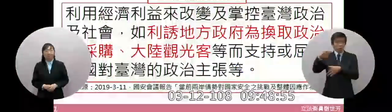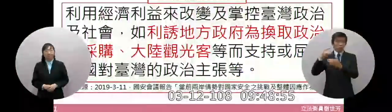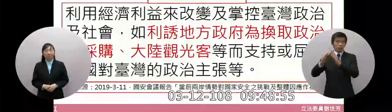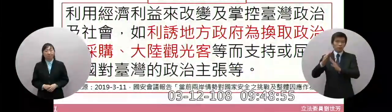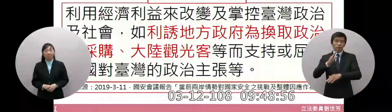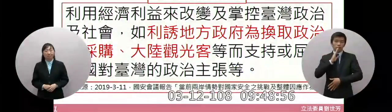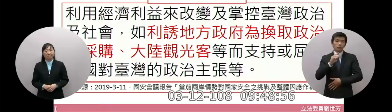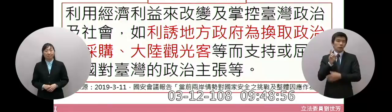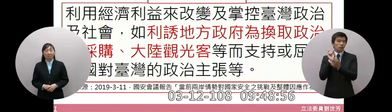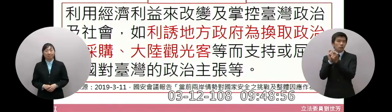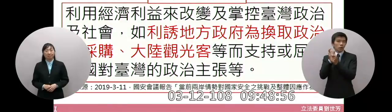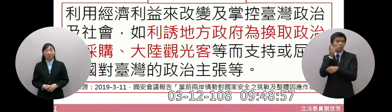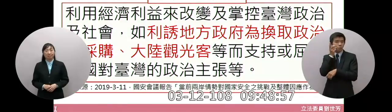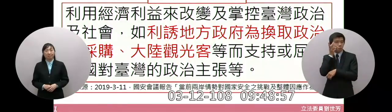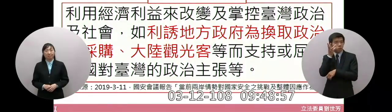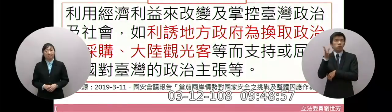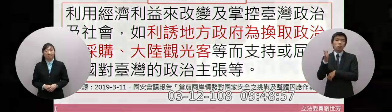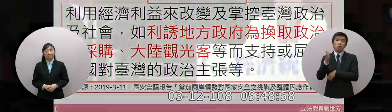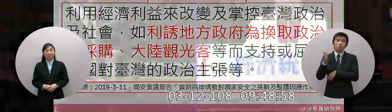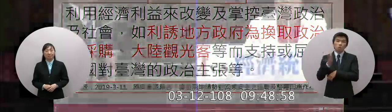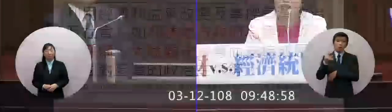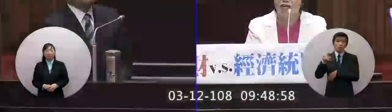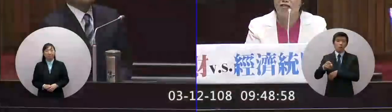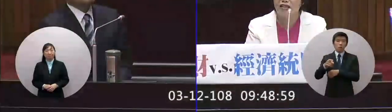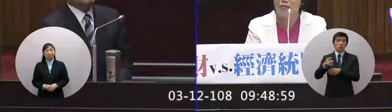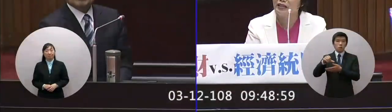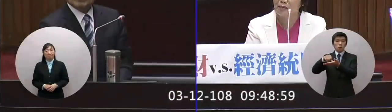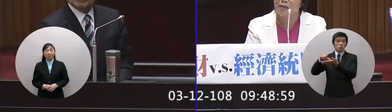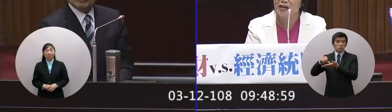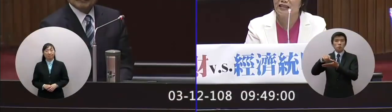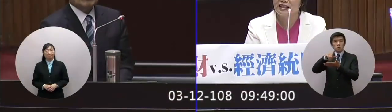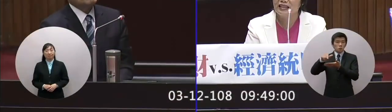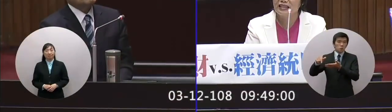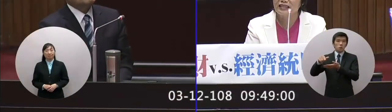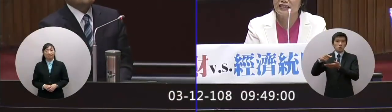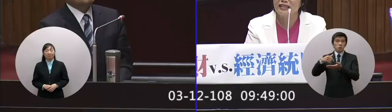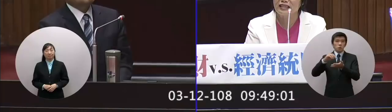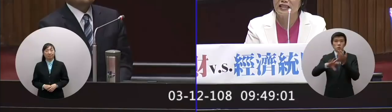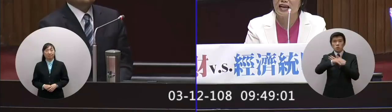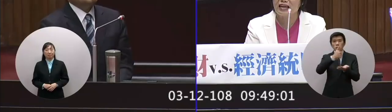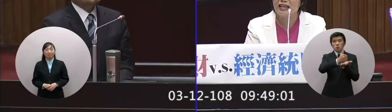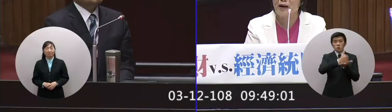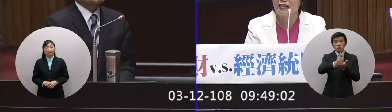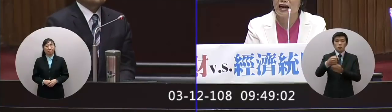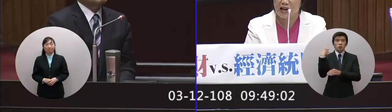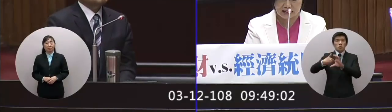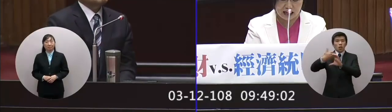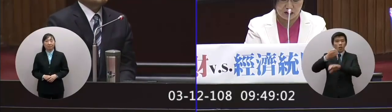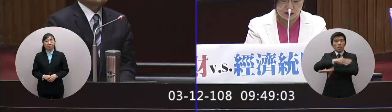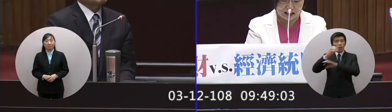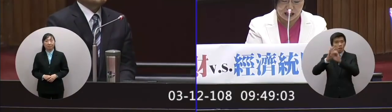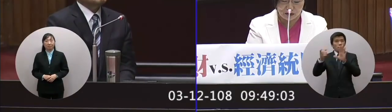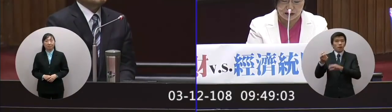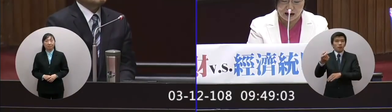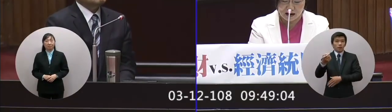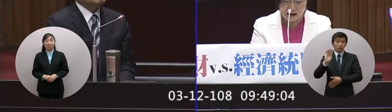月以来啊，我们的农产品外销这件事情很少要上媒体的版面，但是这两三礼拜以来啊，大